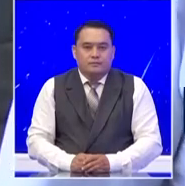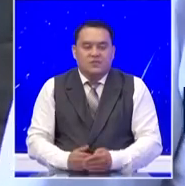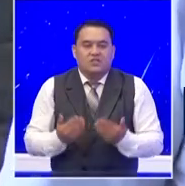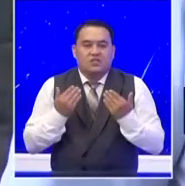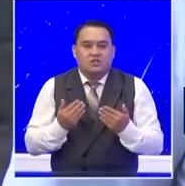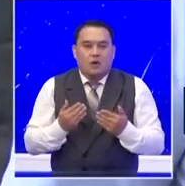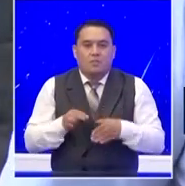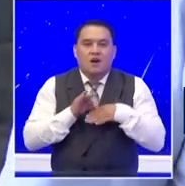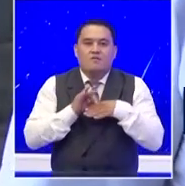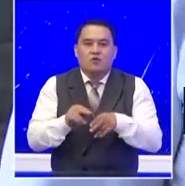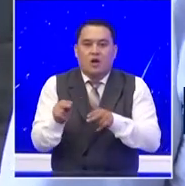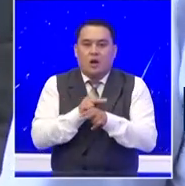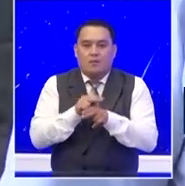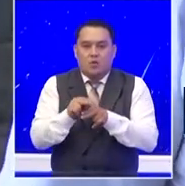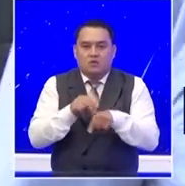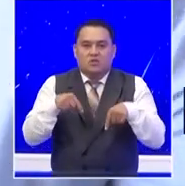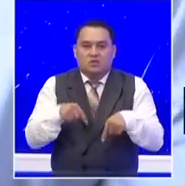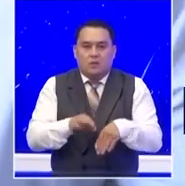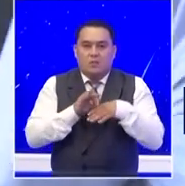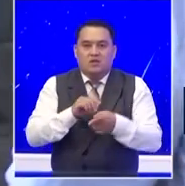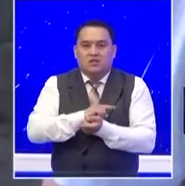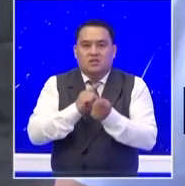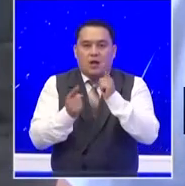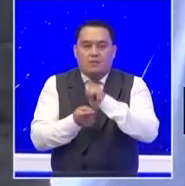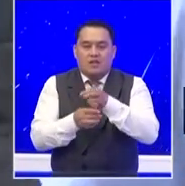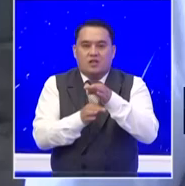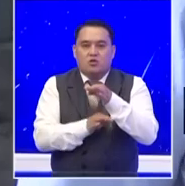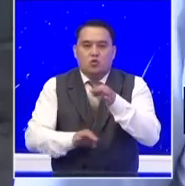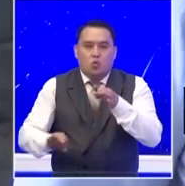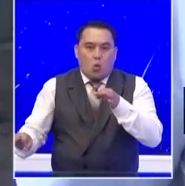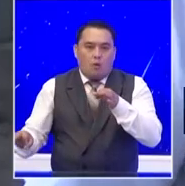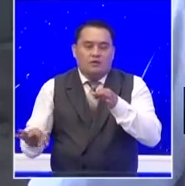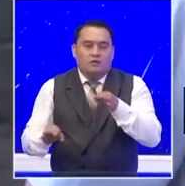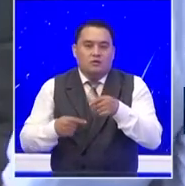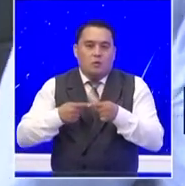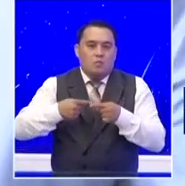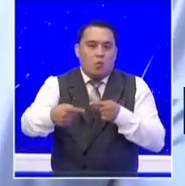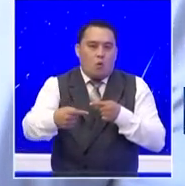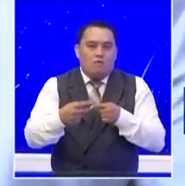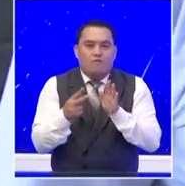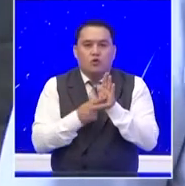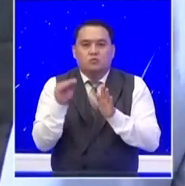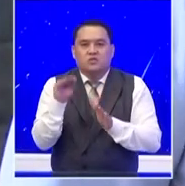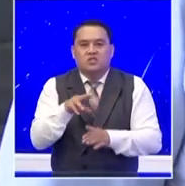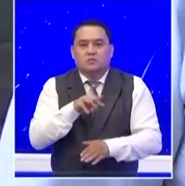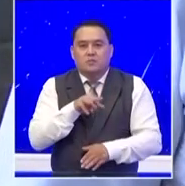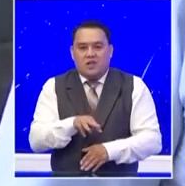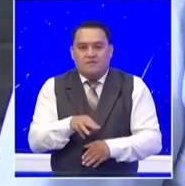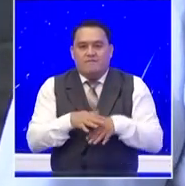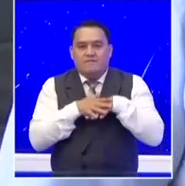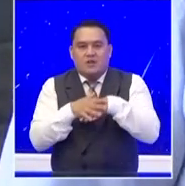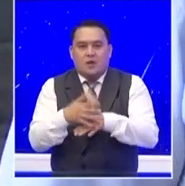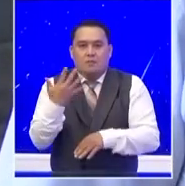Сейчас в котельной проводится ремонт. Здесь проходит замена труб на 3 котлах общей протяженностью более 8000 метров. На ремонт выделено